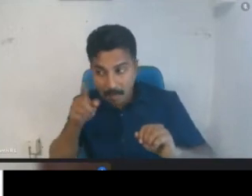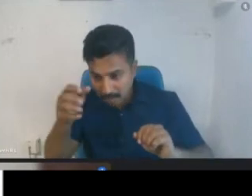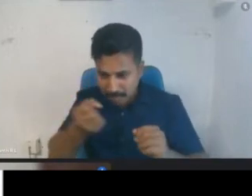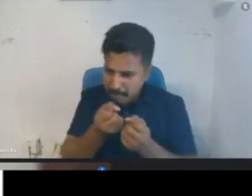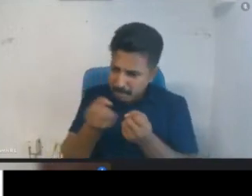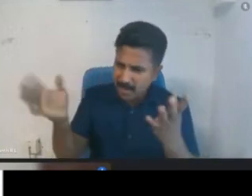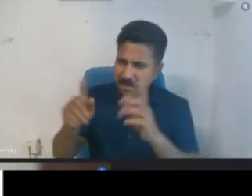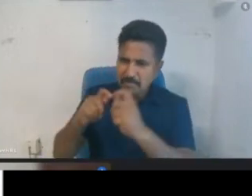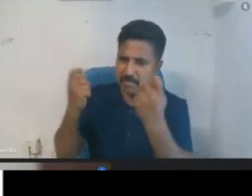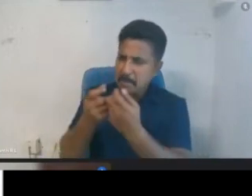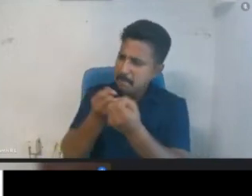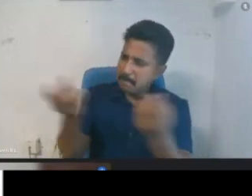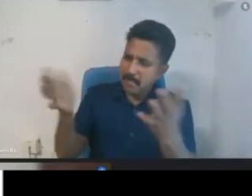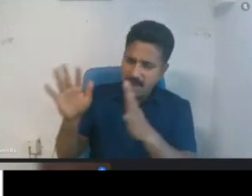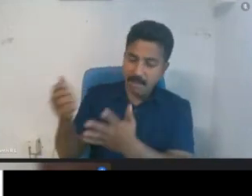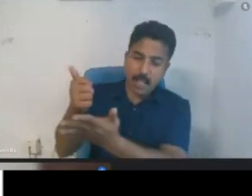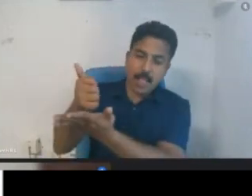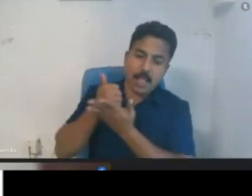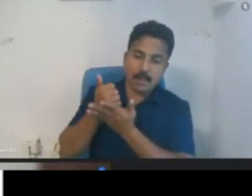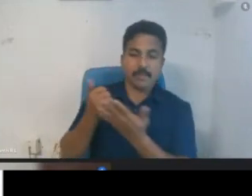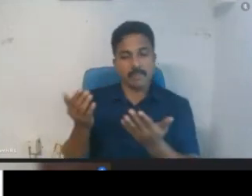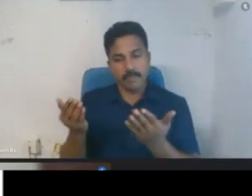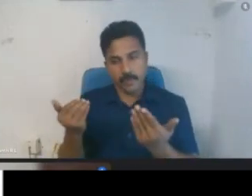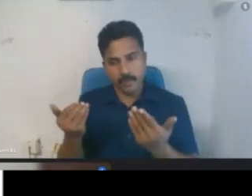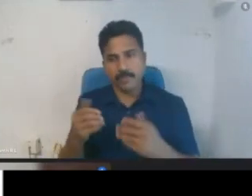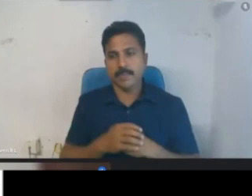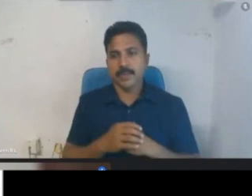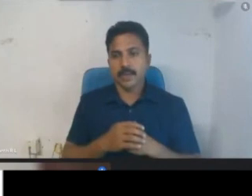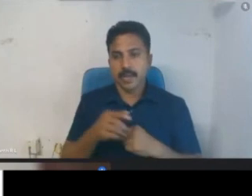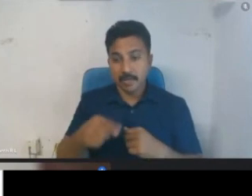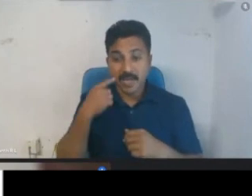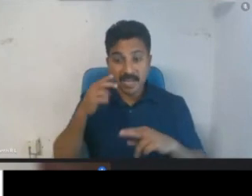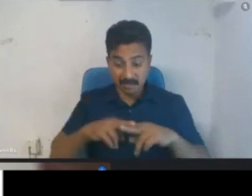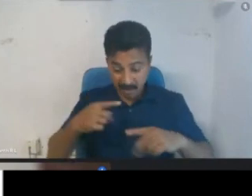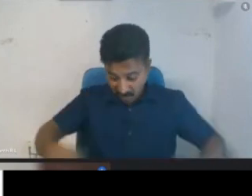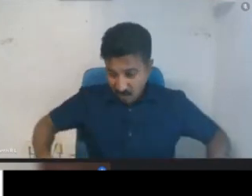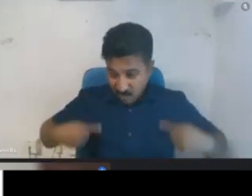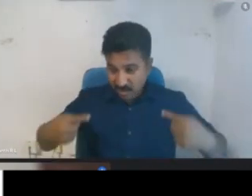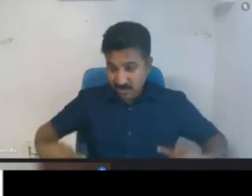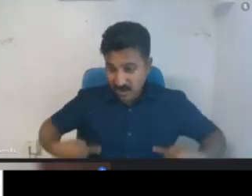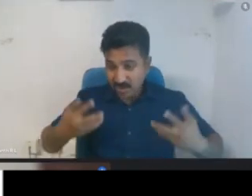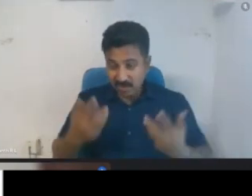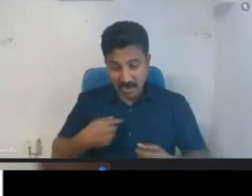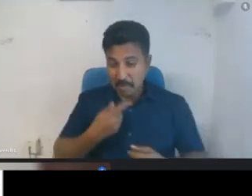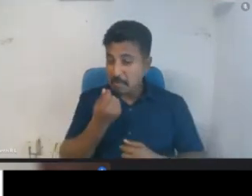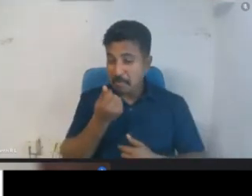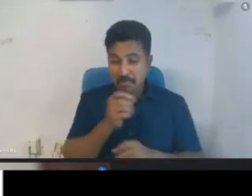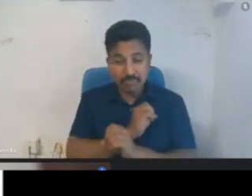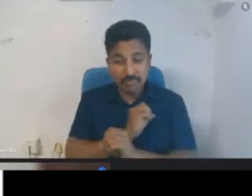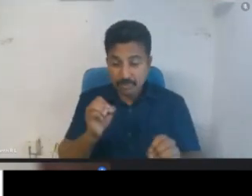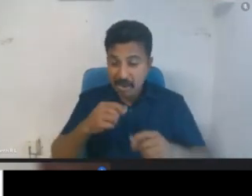പറ്റും, സഹായം ചോദിക്കാൻ പറ്റും. അത് ഏത് തരത്തിൽ വേണമെങ്കിലും ആകും. ഇപ്പം നിങ്ങൾക്ക് നിങ്ങളുടെ കുട്ടിക്ക് ഒരു വീൽ ചെയർ വേണേണ്ട ഒരു ഫിനാൻഷ്യലി